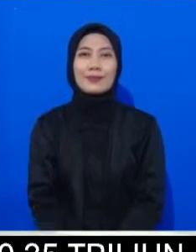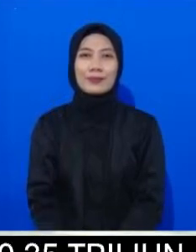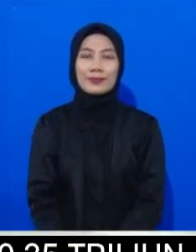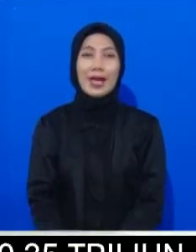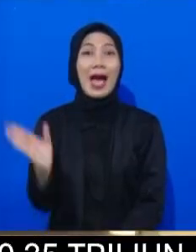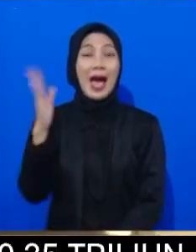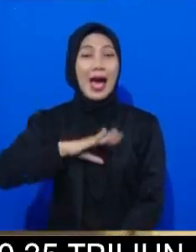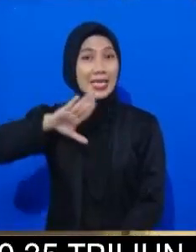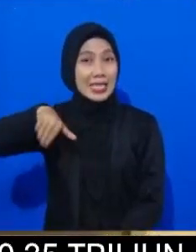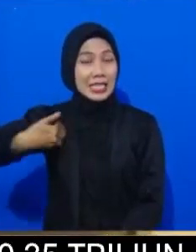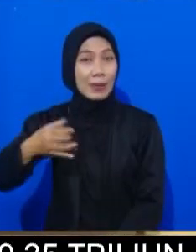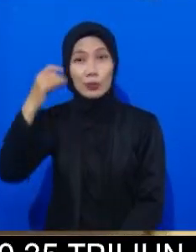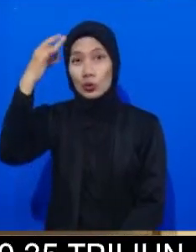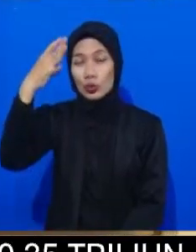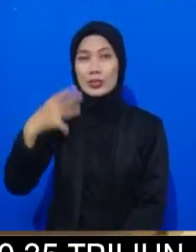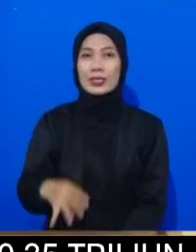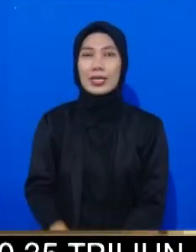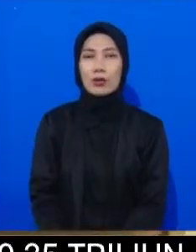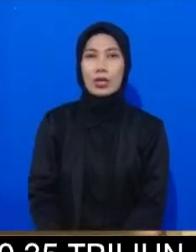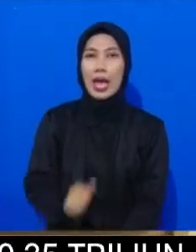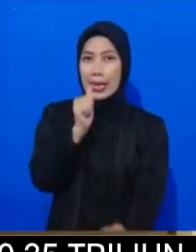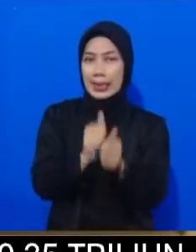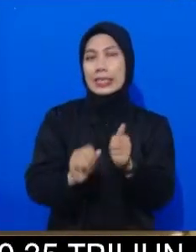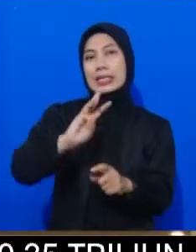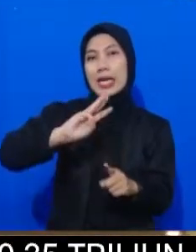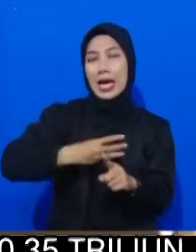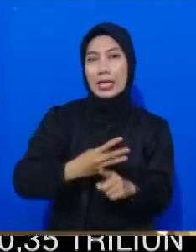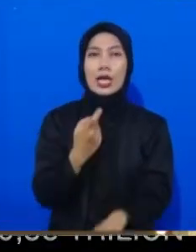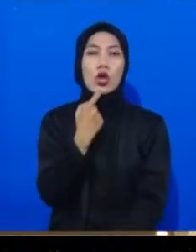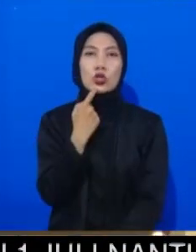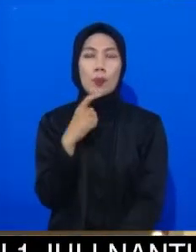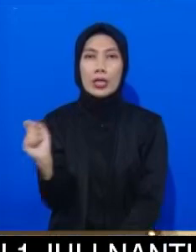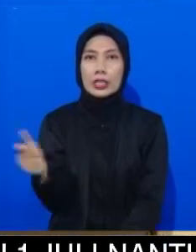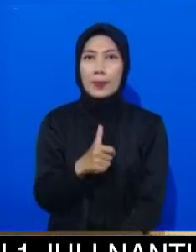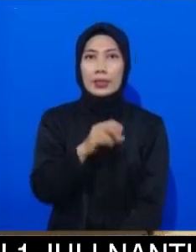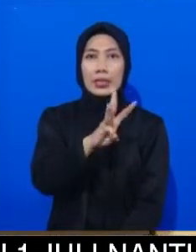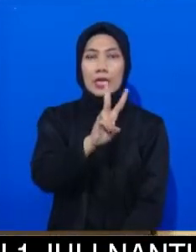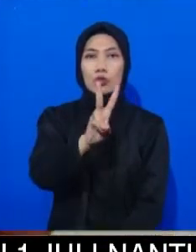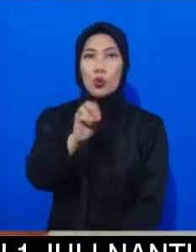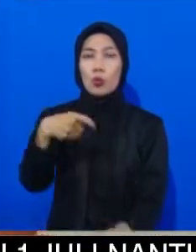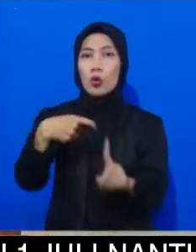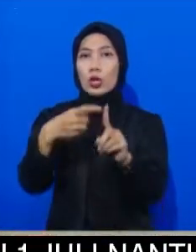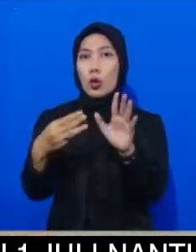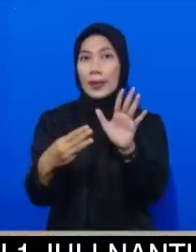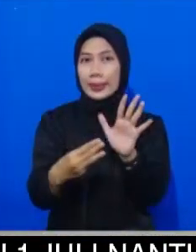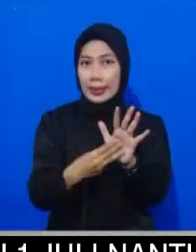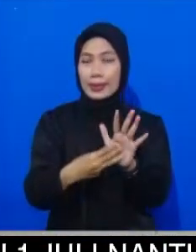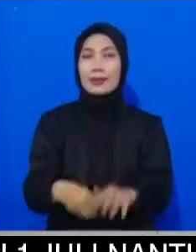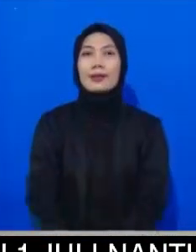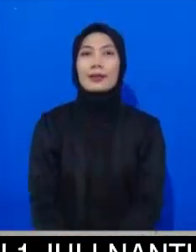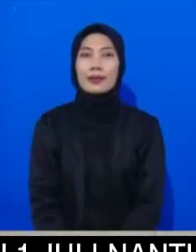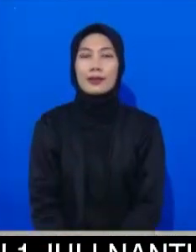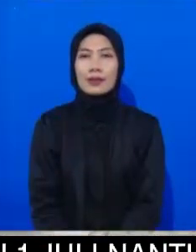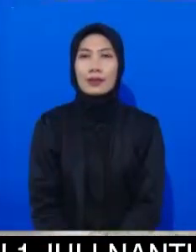Sabtu siang, uji coba ketiga kalinya dilakukan dengan kecepatan 320 km per jam. Kementerian BUMN menyatakan